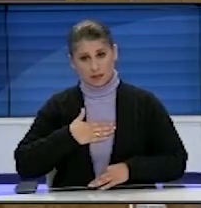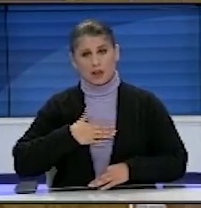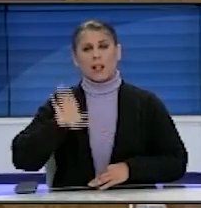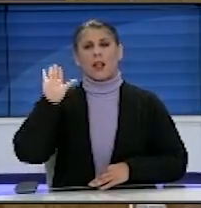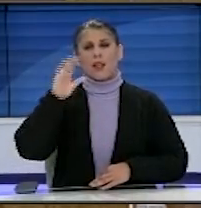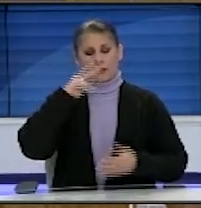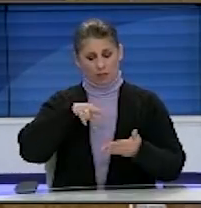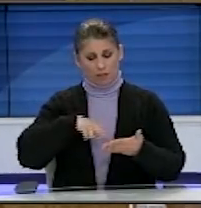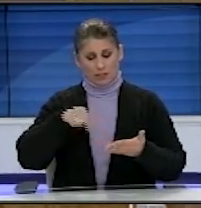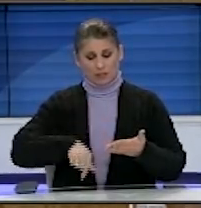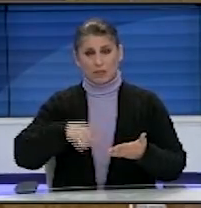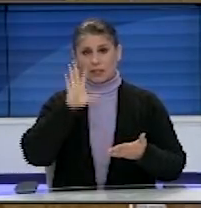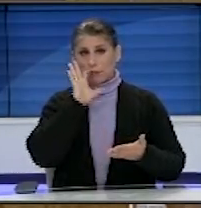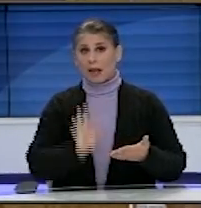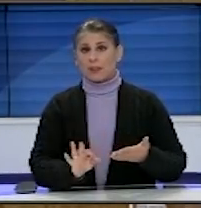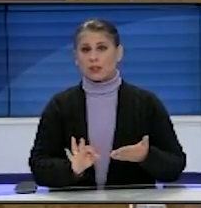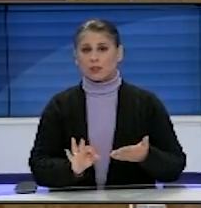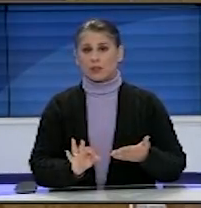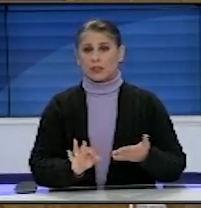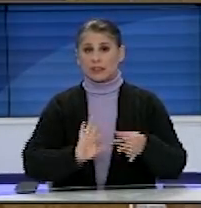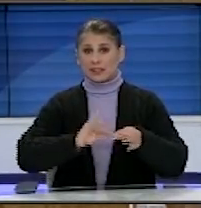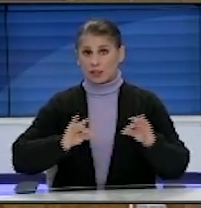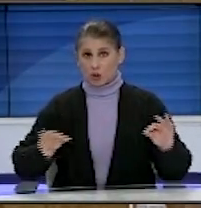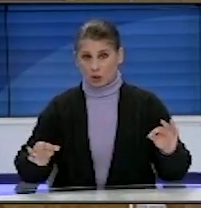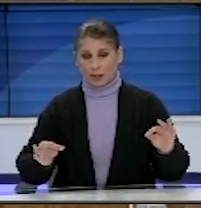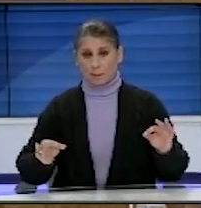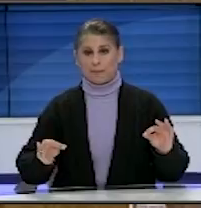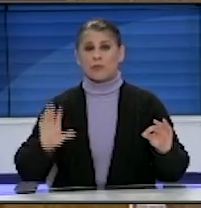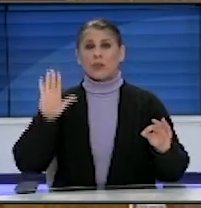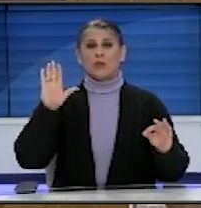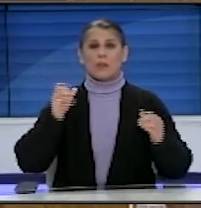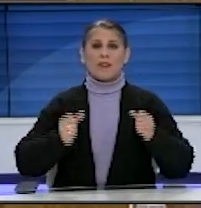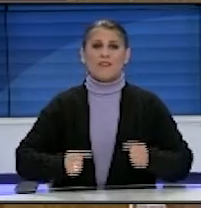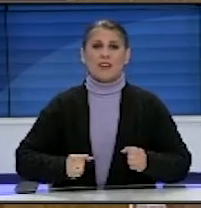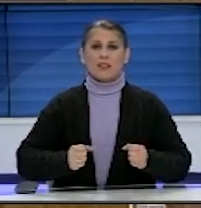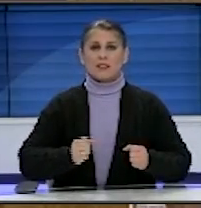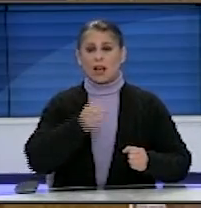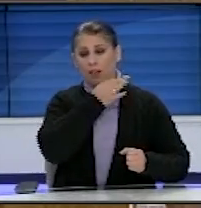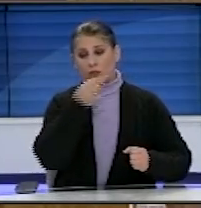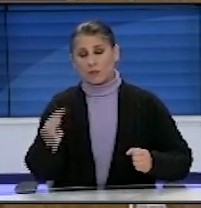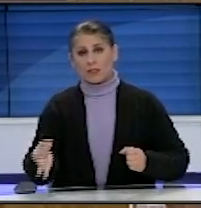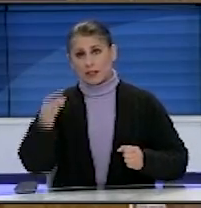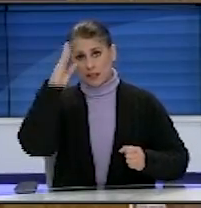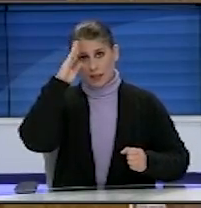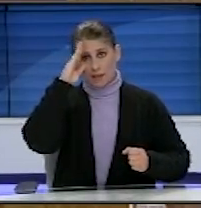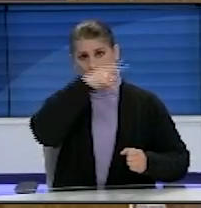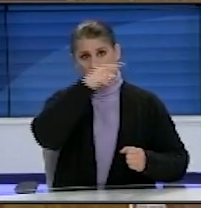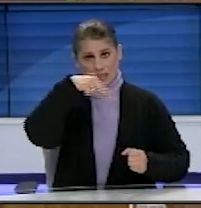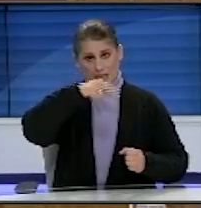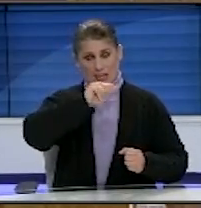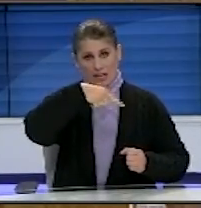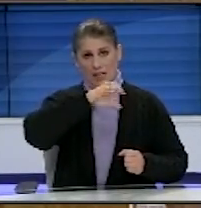θα διαβάσουμε τη σημερινή πραγματικότητα, την ιστορία, ούτε με βάση τις υπαγορεύσεις των